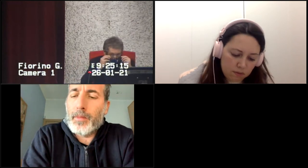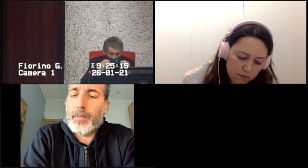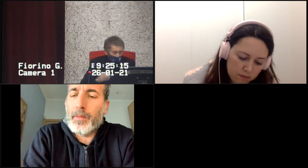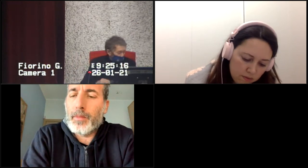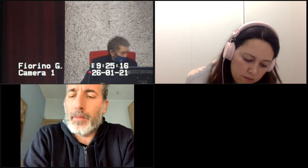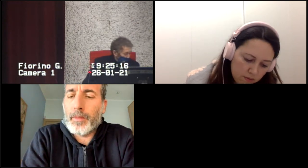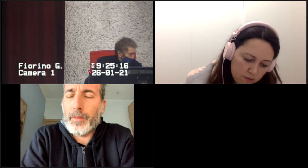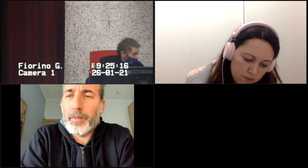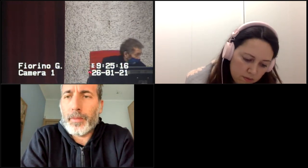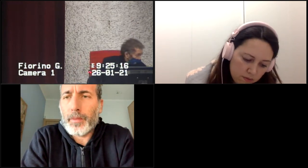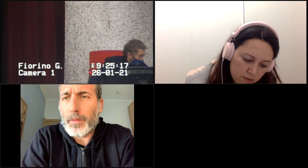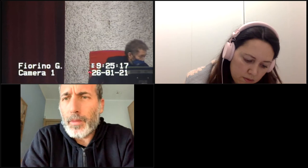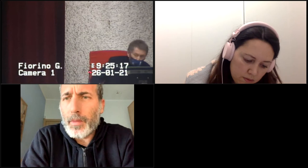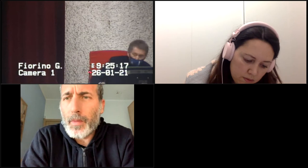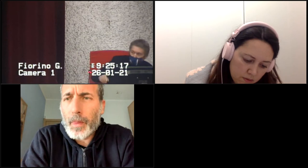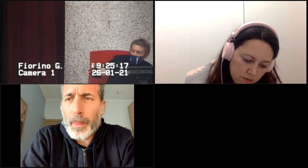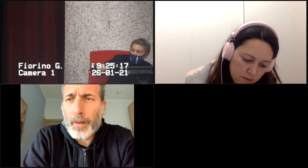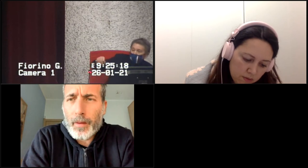Assessore, facciamo un conto.